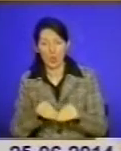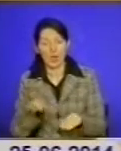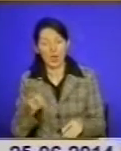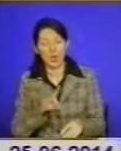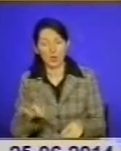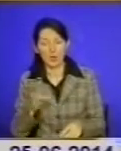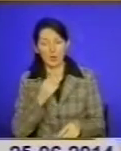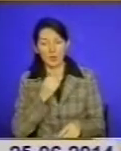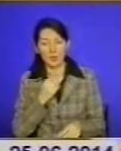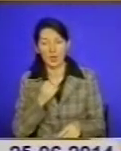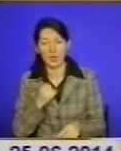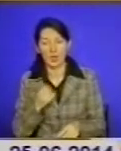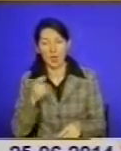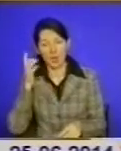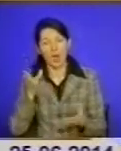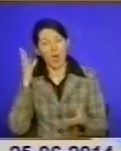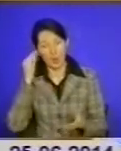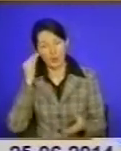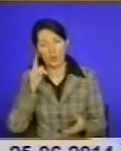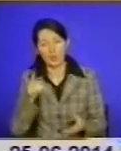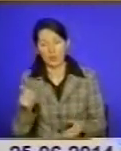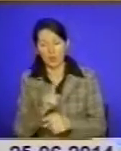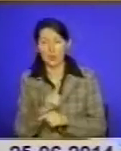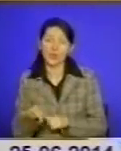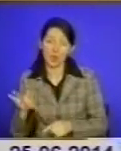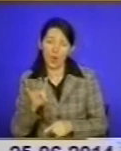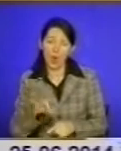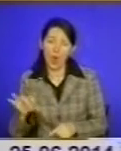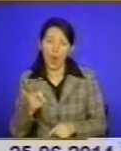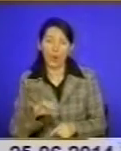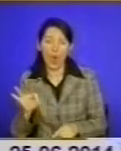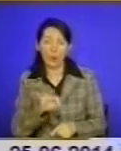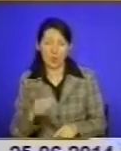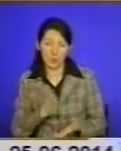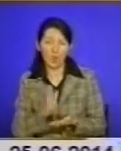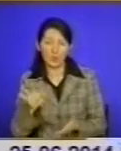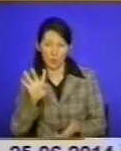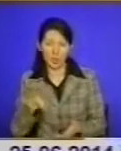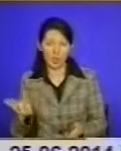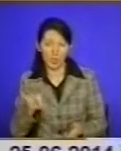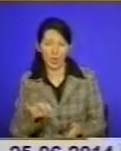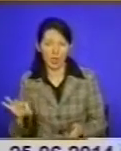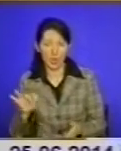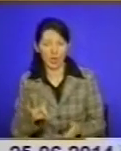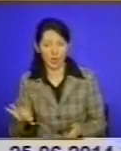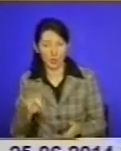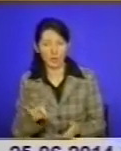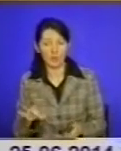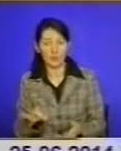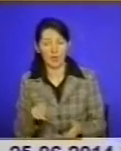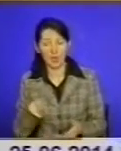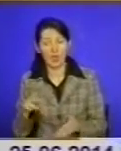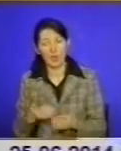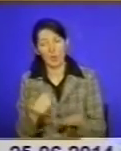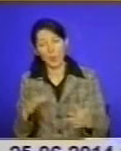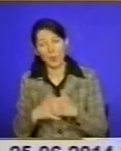Тернополі, Тернопільській області повинно бути 4 райони. Ну, на мій погляд. Але одночасно, напевно, від по селах, отакого